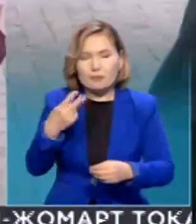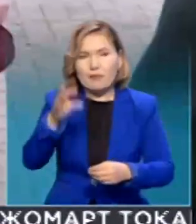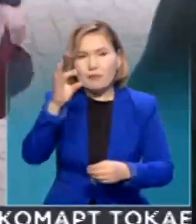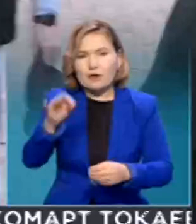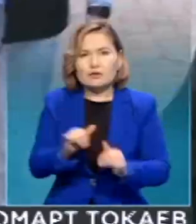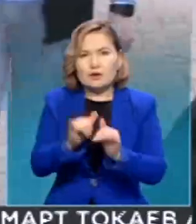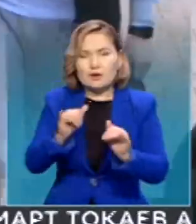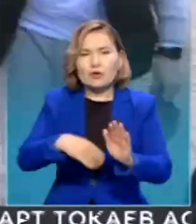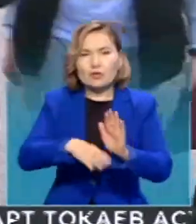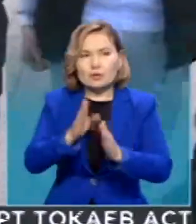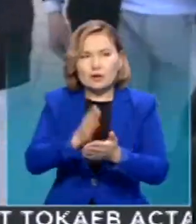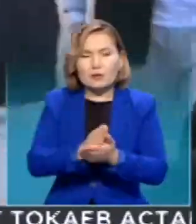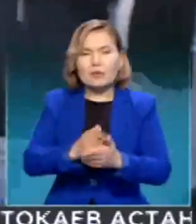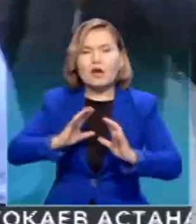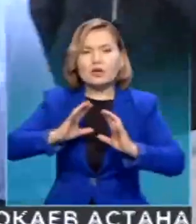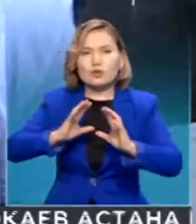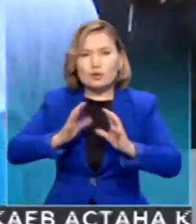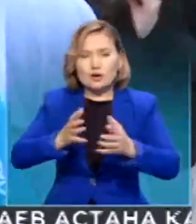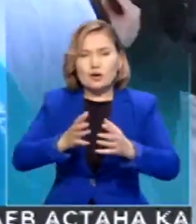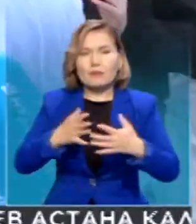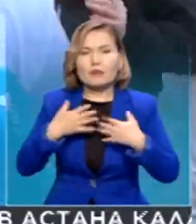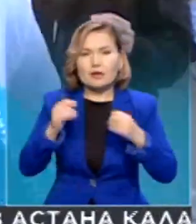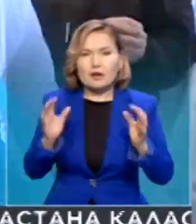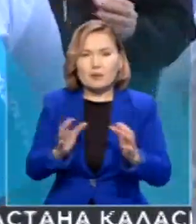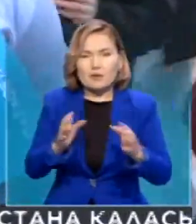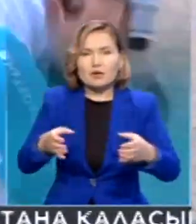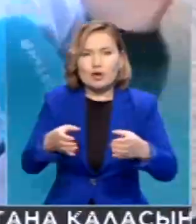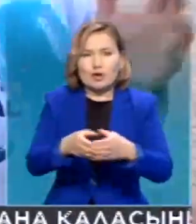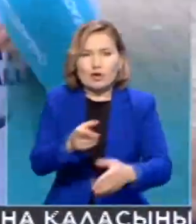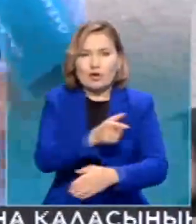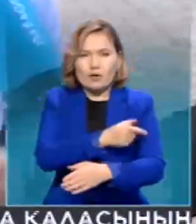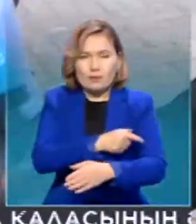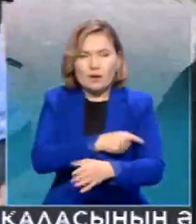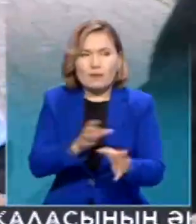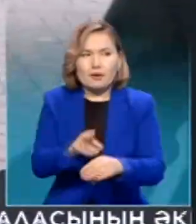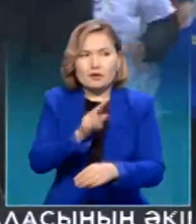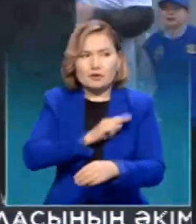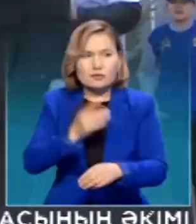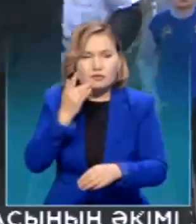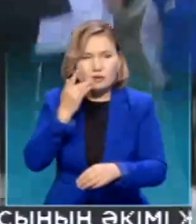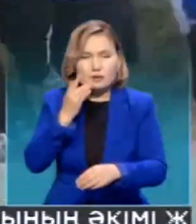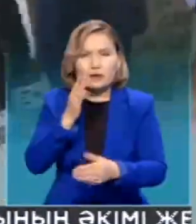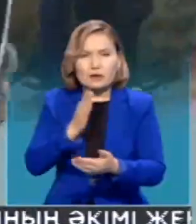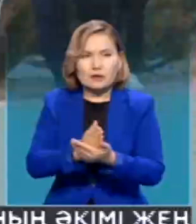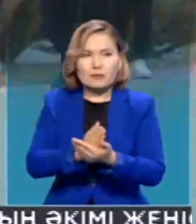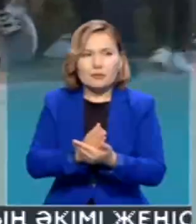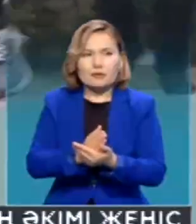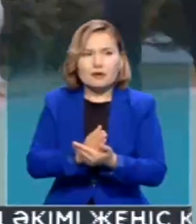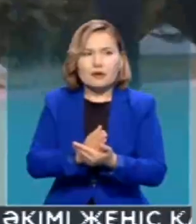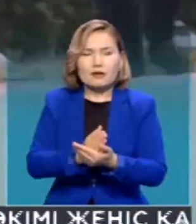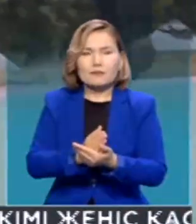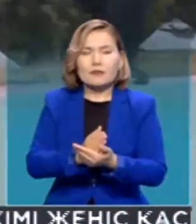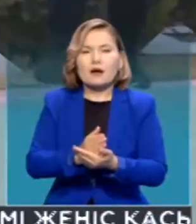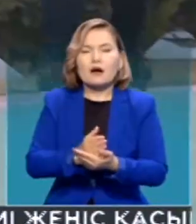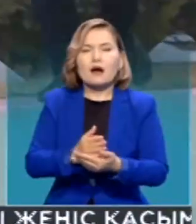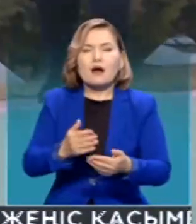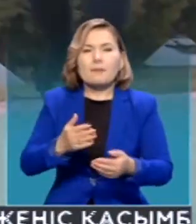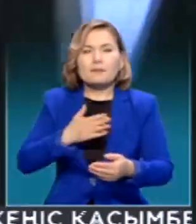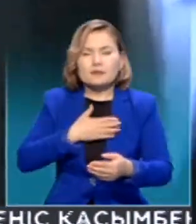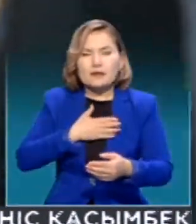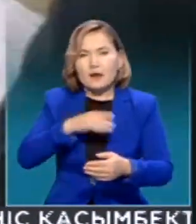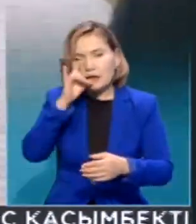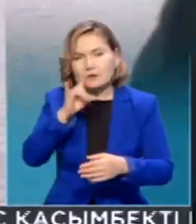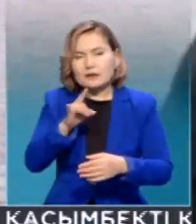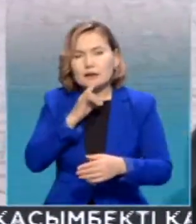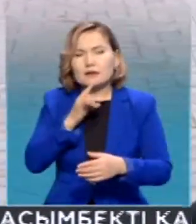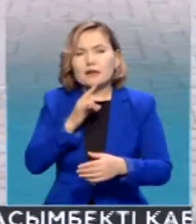отыр. Біздер дүниежүзілік денсаулық сақтау ұйымымен бірлесіп зерттеулер жүргізіп тұрамыз. Қазір бізде көбіне қандай аурулар көп жиі кездеседі?